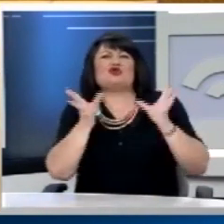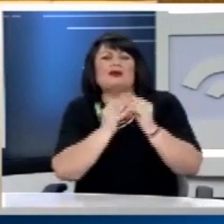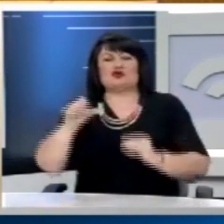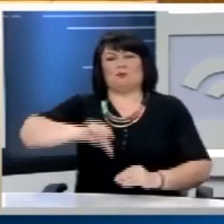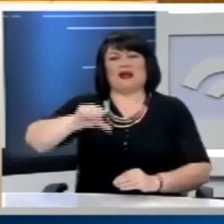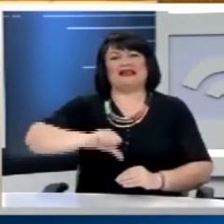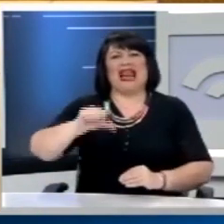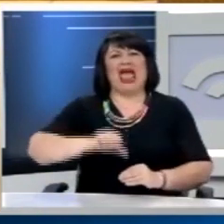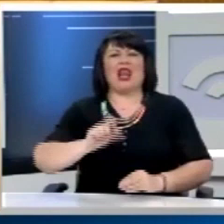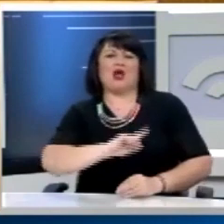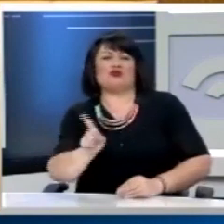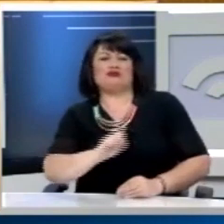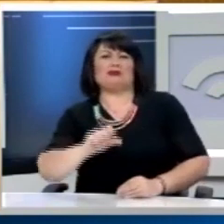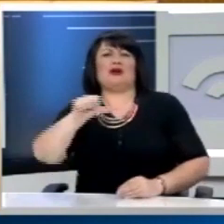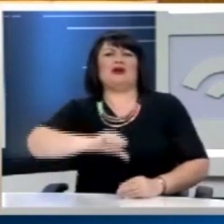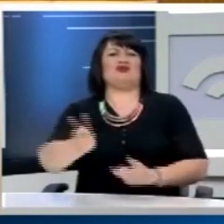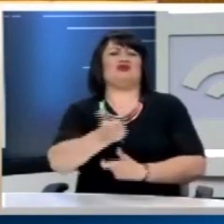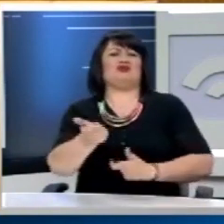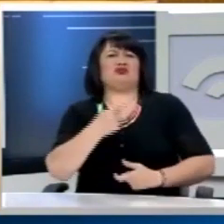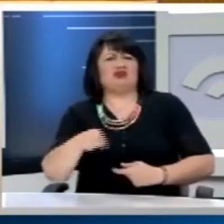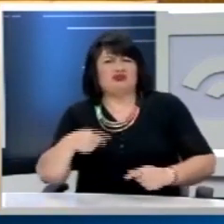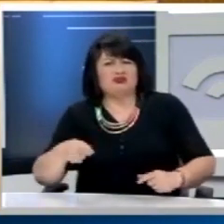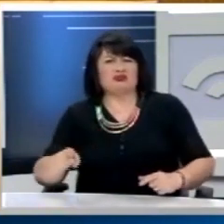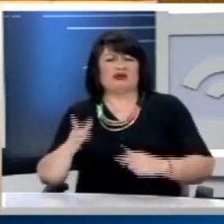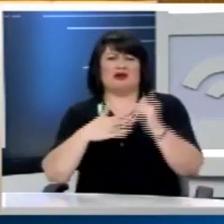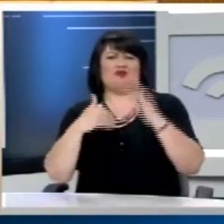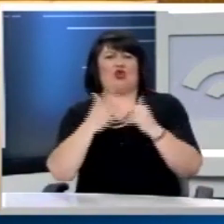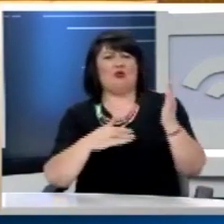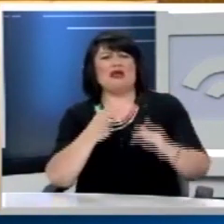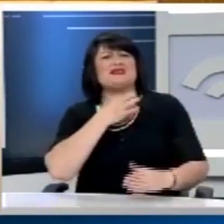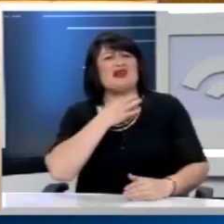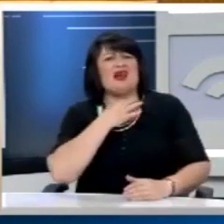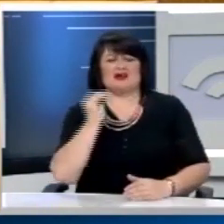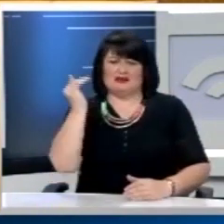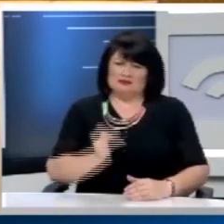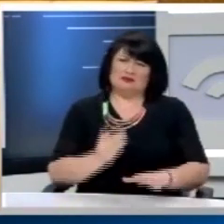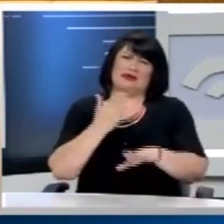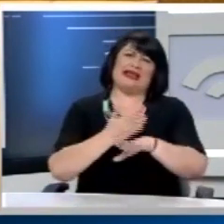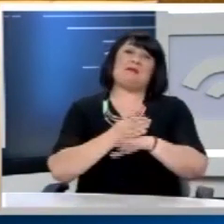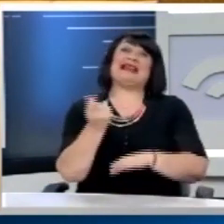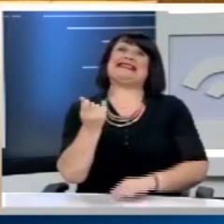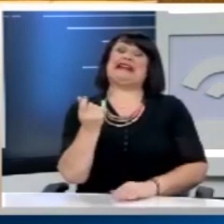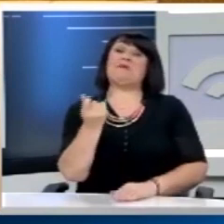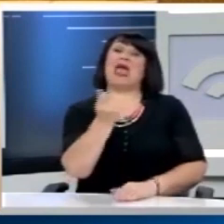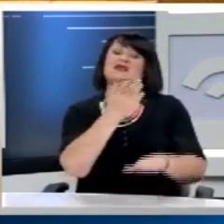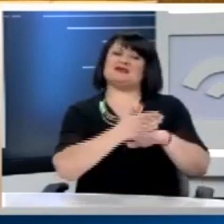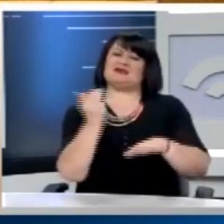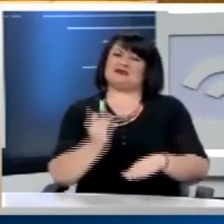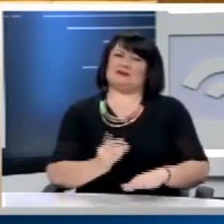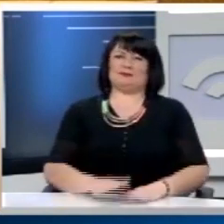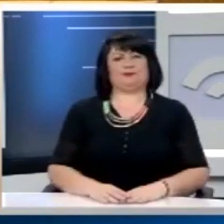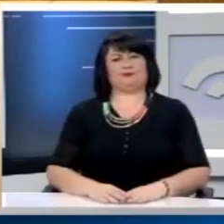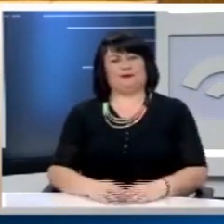πετρέλαιο κίνησης, για άρδευση, άλλων δαπανών για υποδομές με κατώτατες εγγυημένες τιμές. Η προστασία